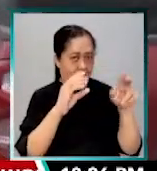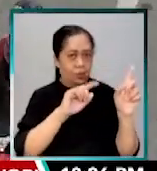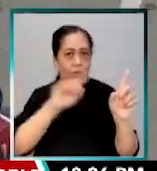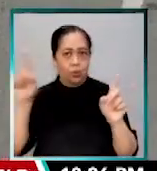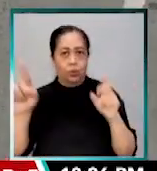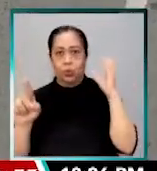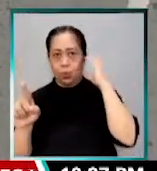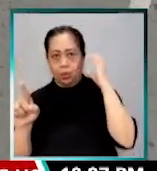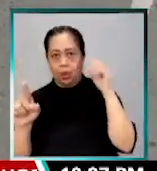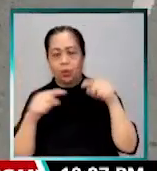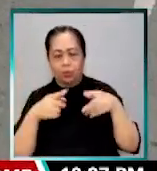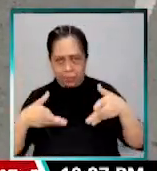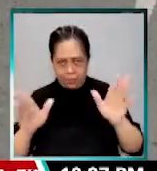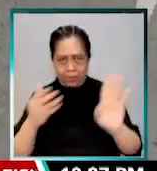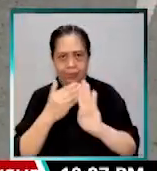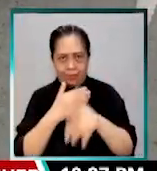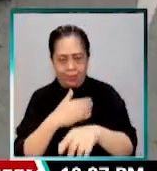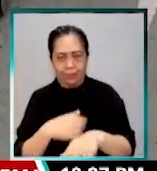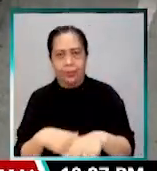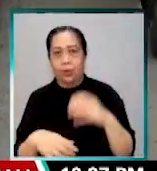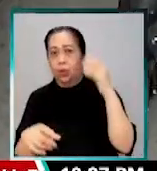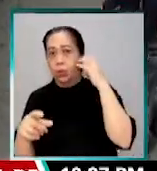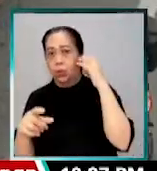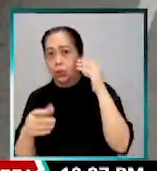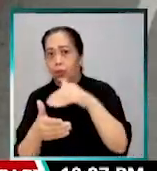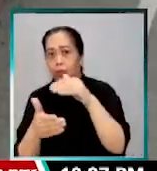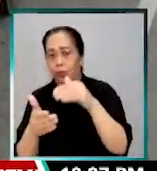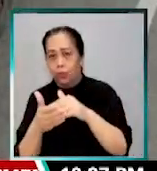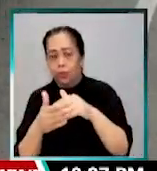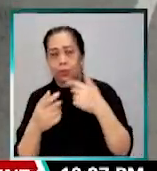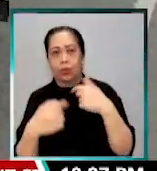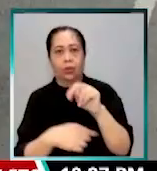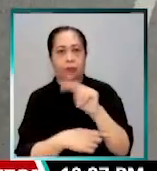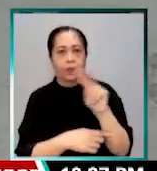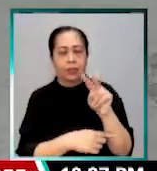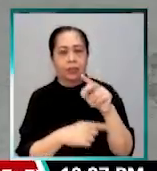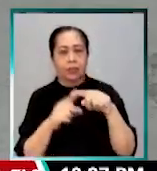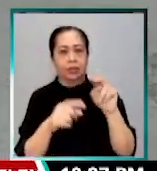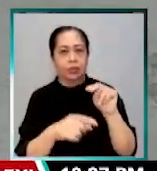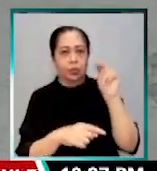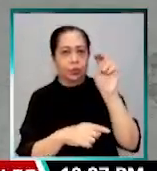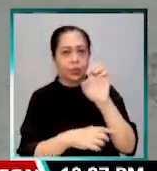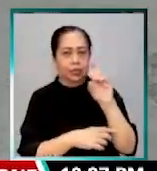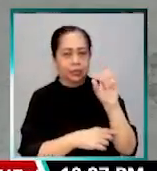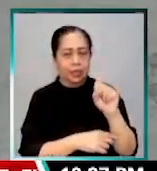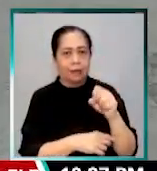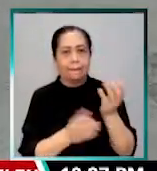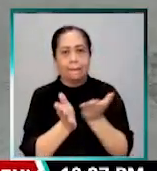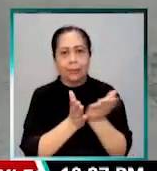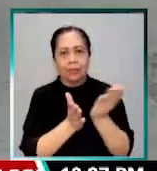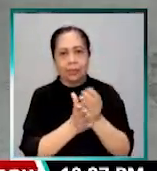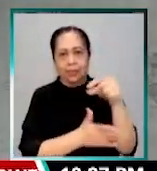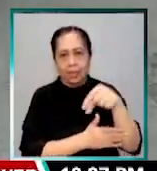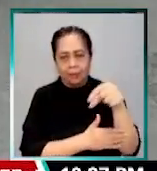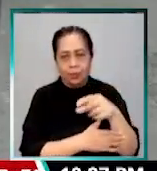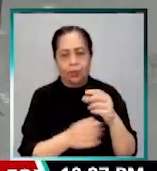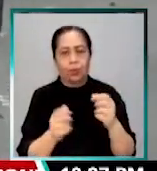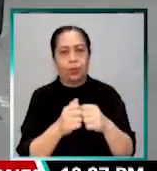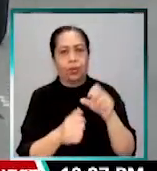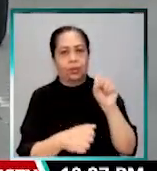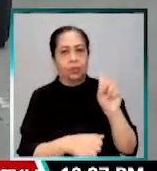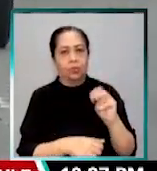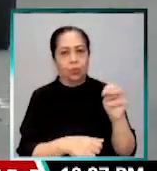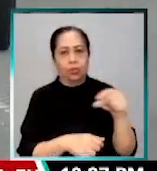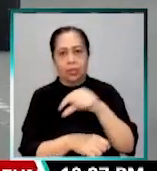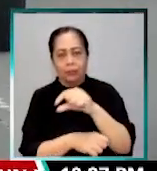Terminal, Cubao Central Terminal, Dubaliches MRT North EDSA, Pasig Quiapo, South Mall Quiapo, South Mall